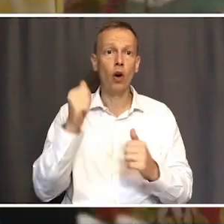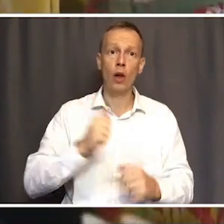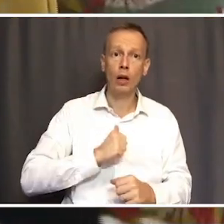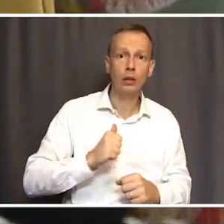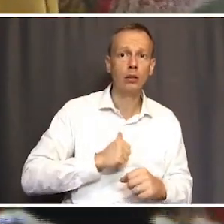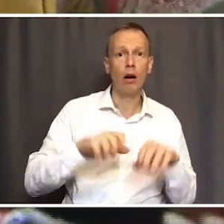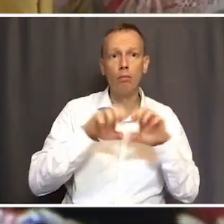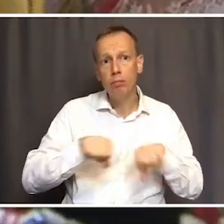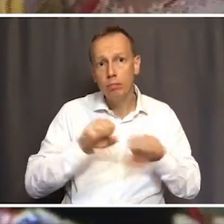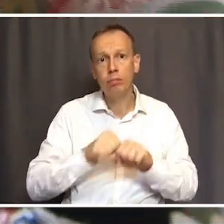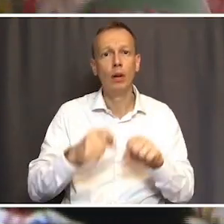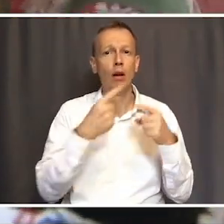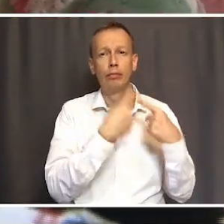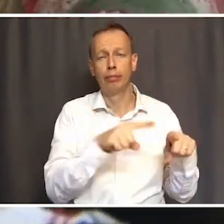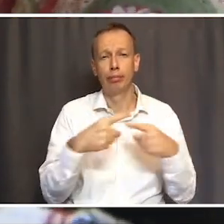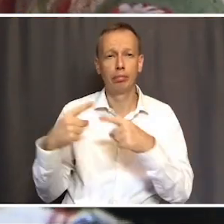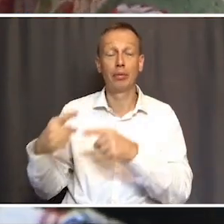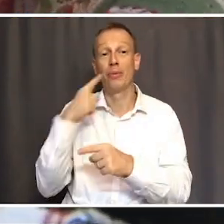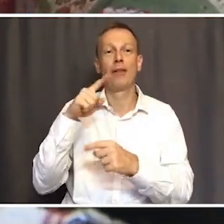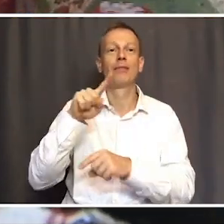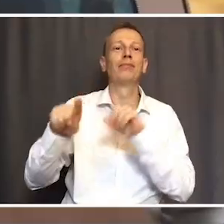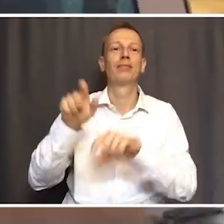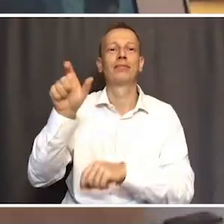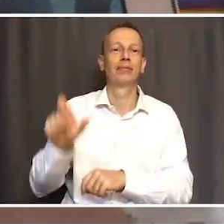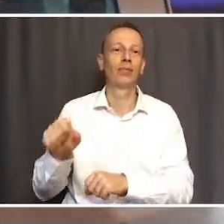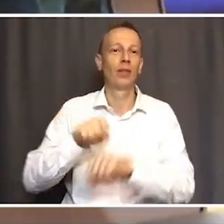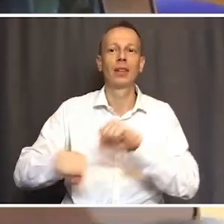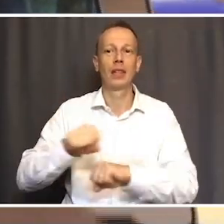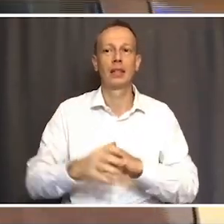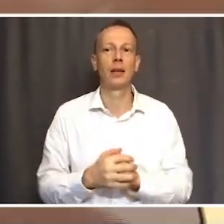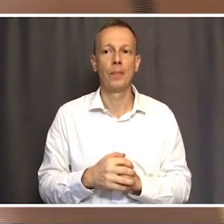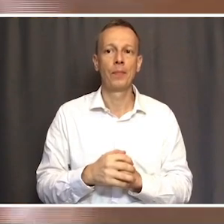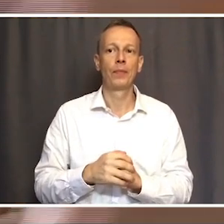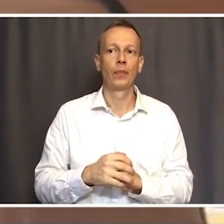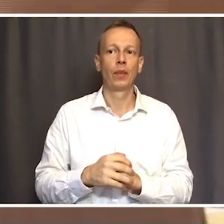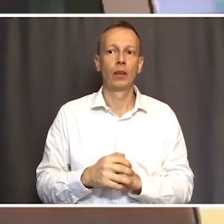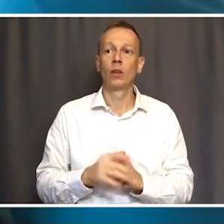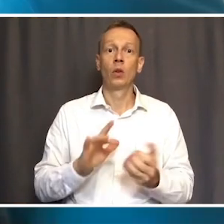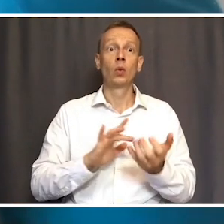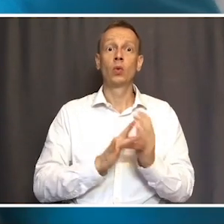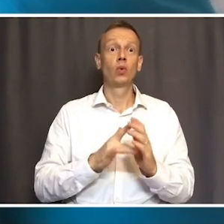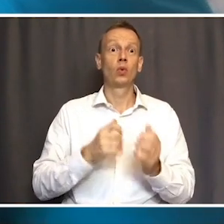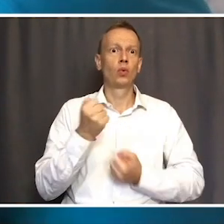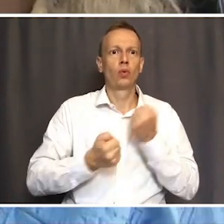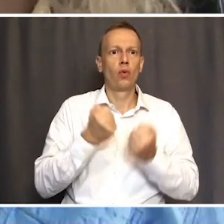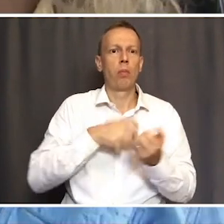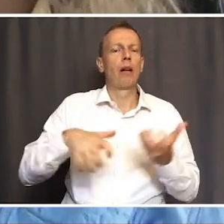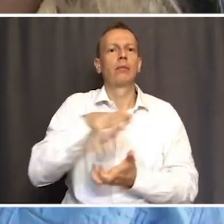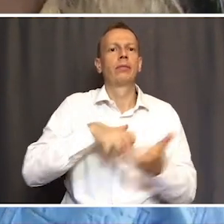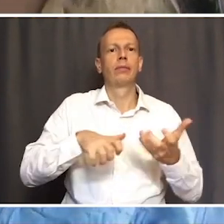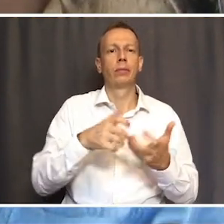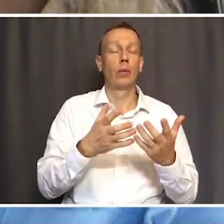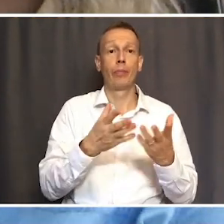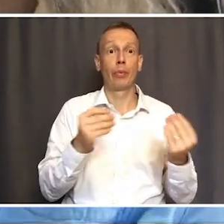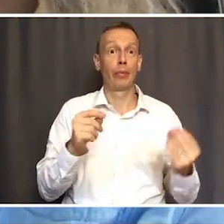passant par l'artisanat. Aude Pasquier de DB Communication, interrogée par Thierry Stemfler. On n'a pas le choix, tout le monde a